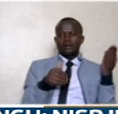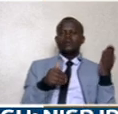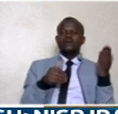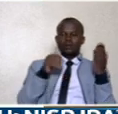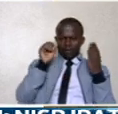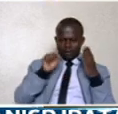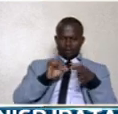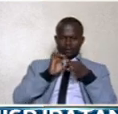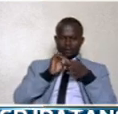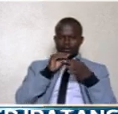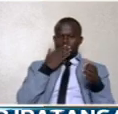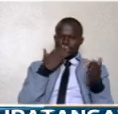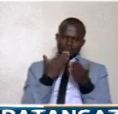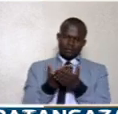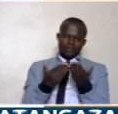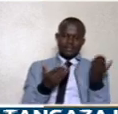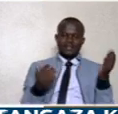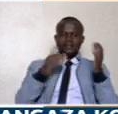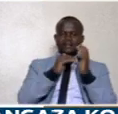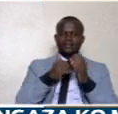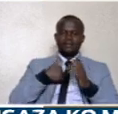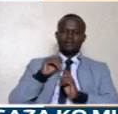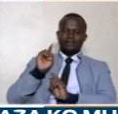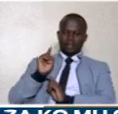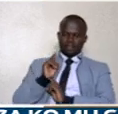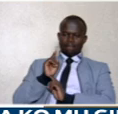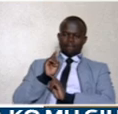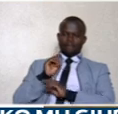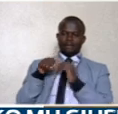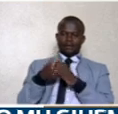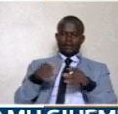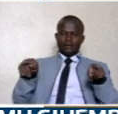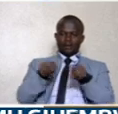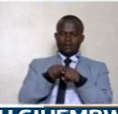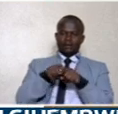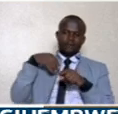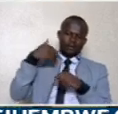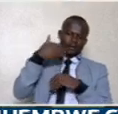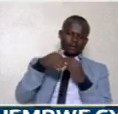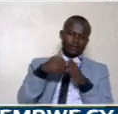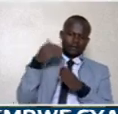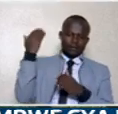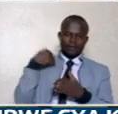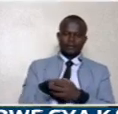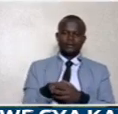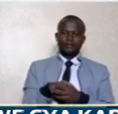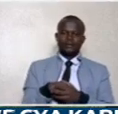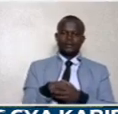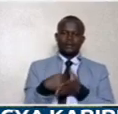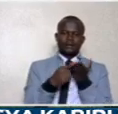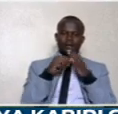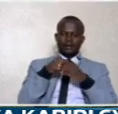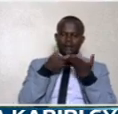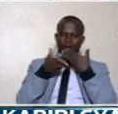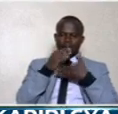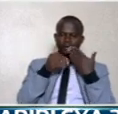bongere kubana neza, bongere kugira umutekano nk'uko byahozeho kera. Intumwa za Uganda muri ibi